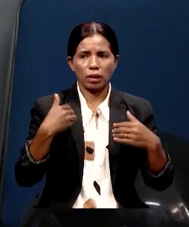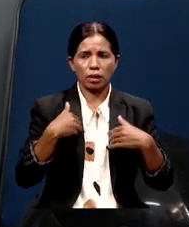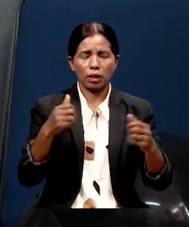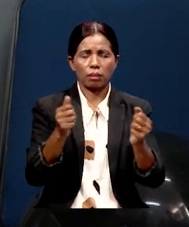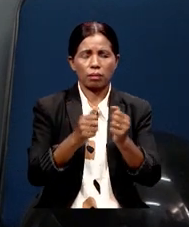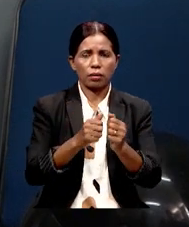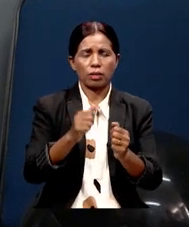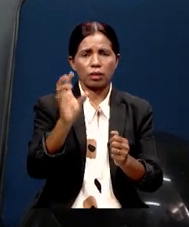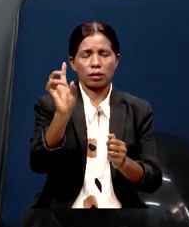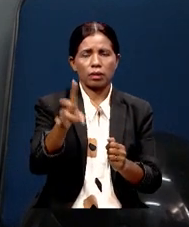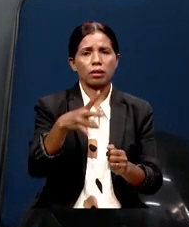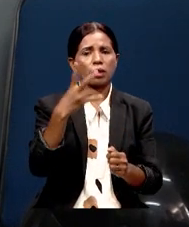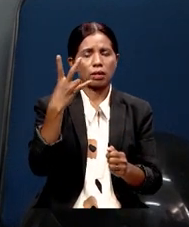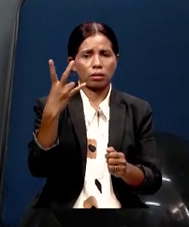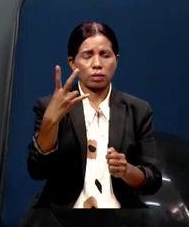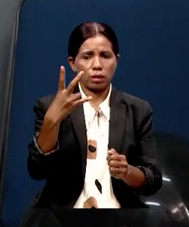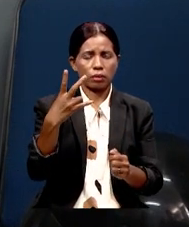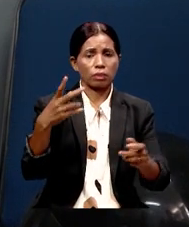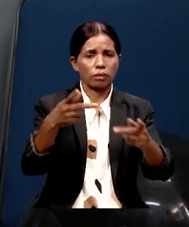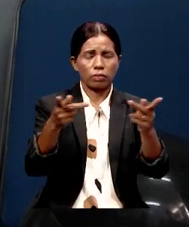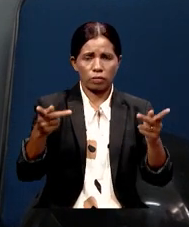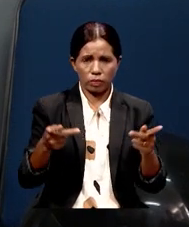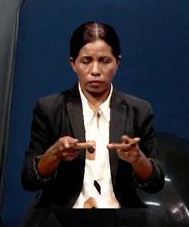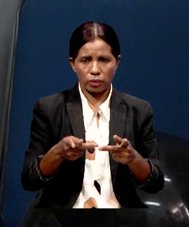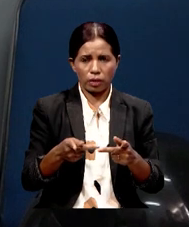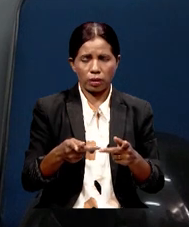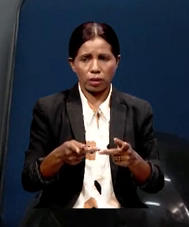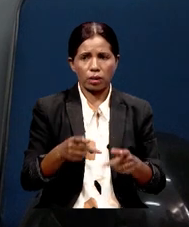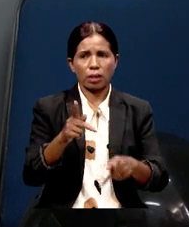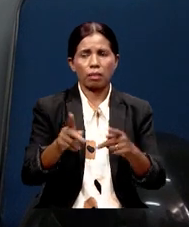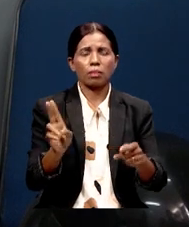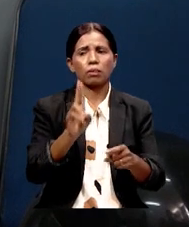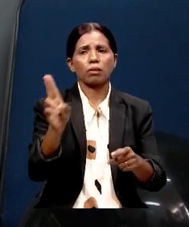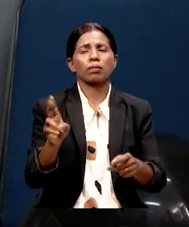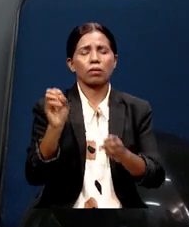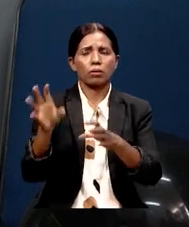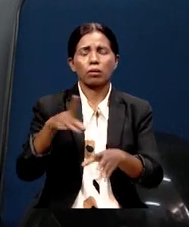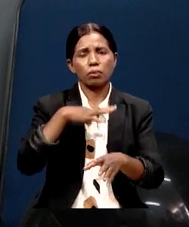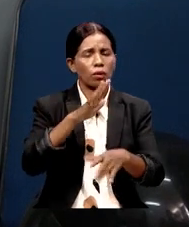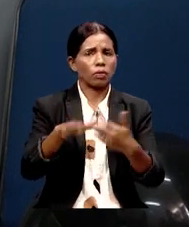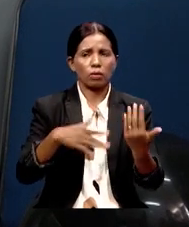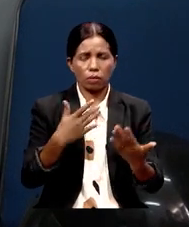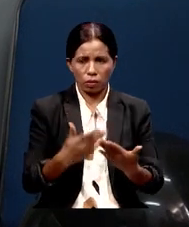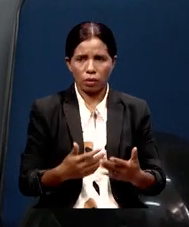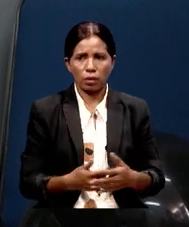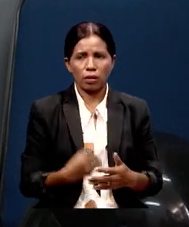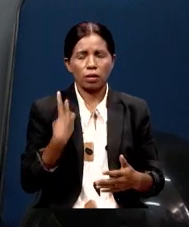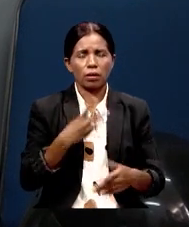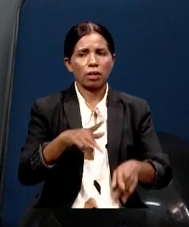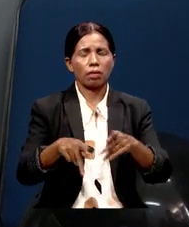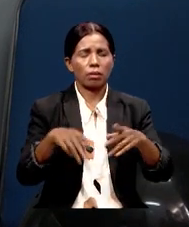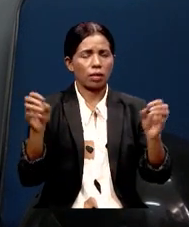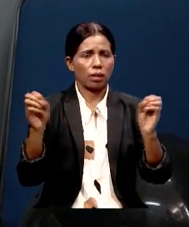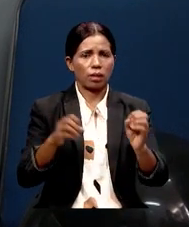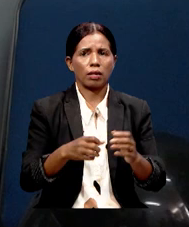sanulursin hitu. Agora se zardin sanulursin hitu ne mak ema ba ukupa hen ba ema soe lisu hutu, ita ne pessoal lato.